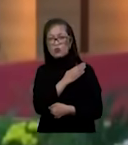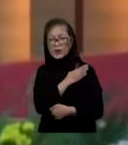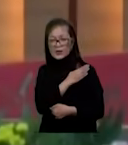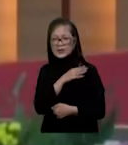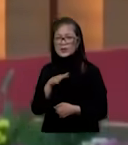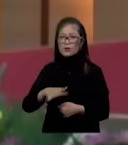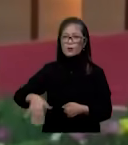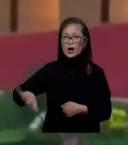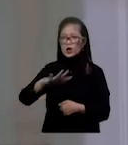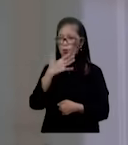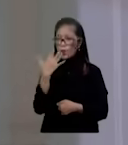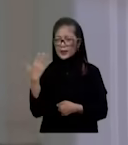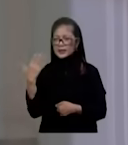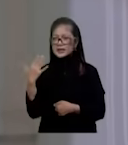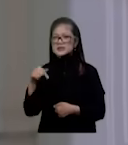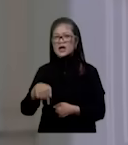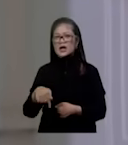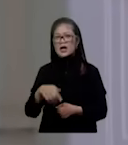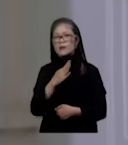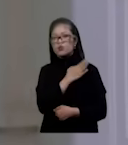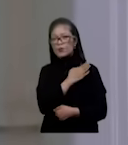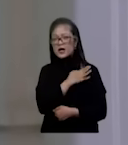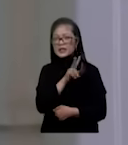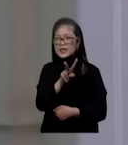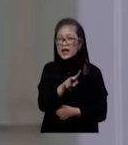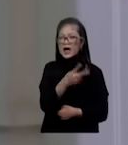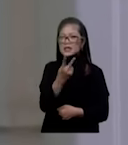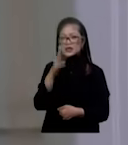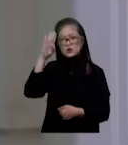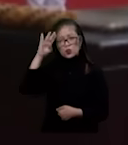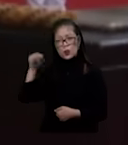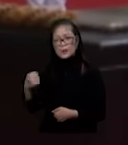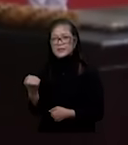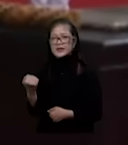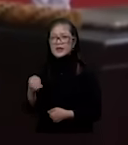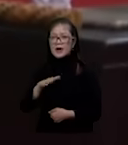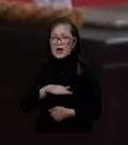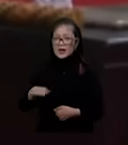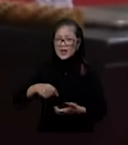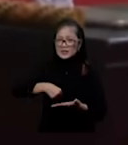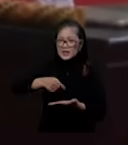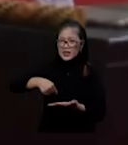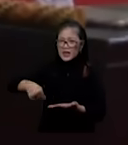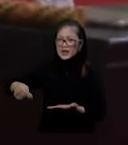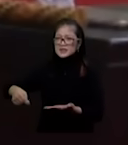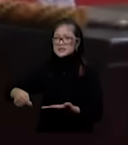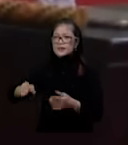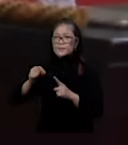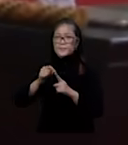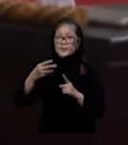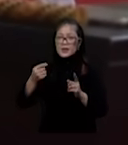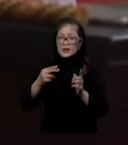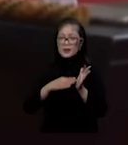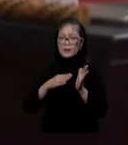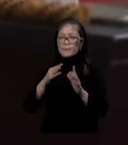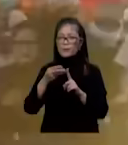Fiestiandini, menjadi Bupati Banyuwangi menggantikan sang suami. Serta anak Sekretaris Kabinet Pramono Anung yakni Hanindito Himawan yang terpilih